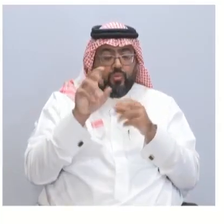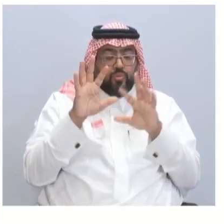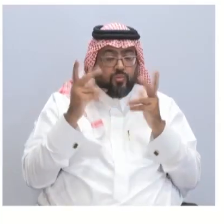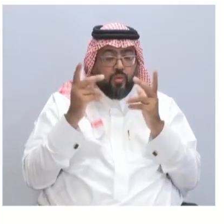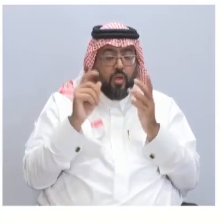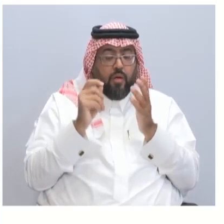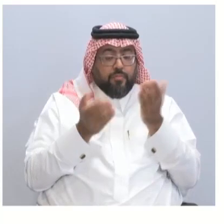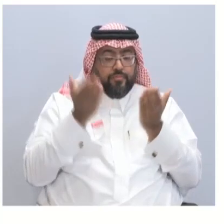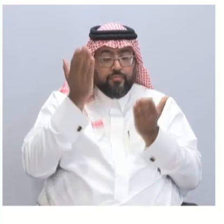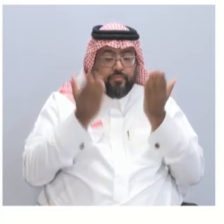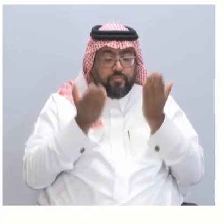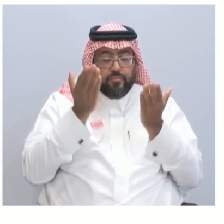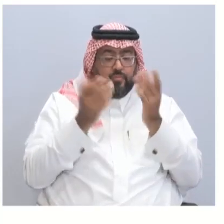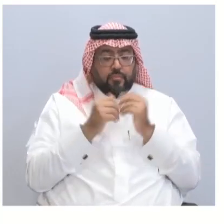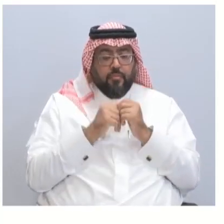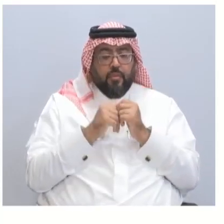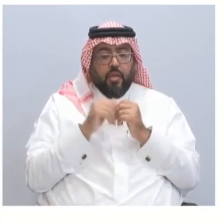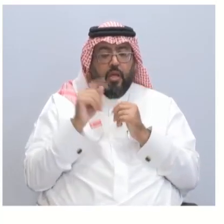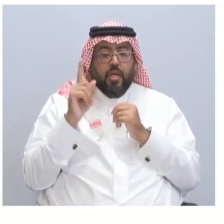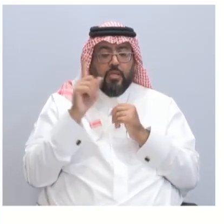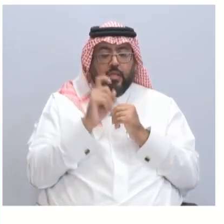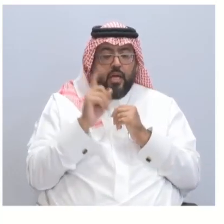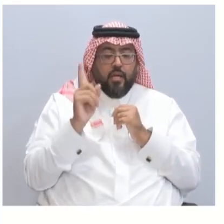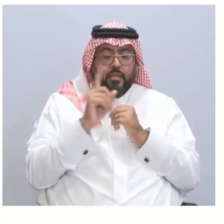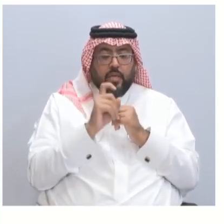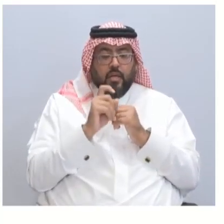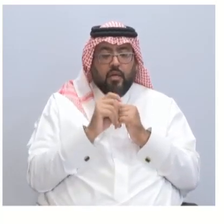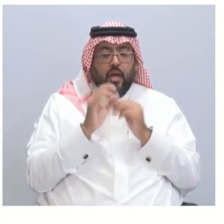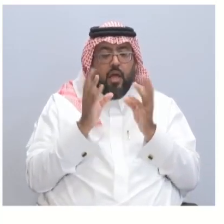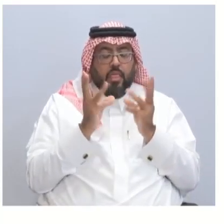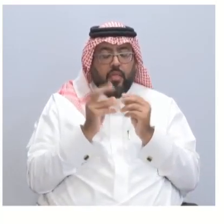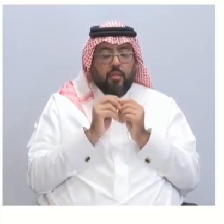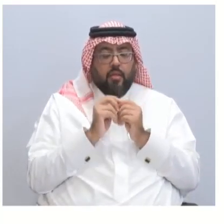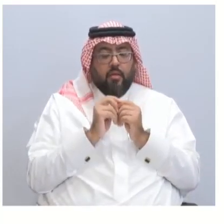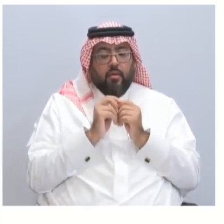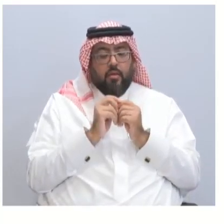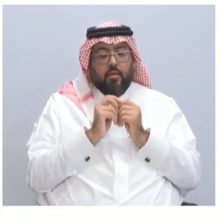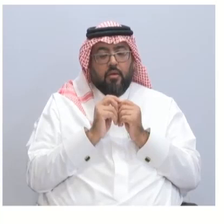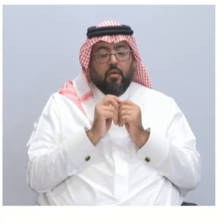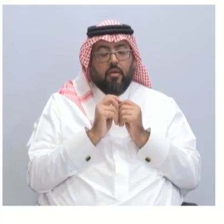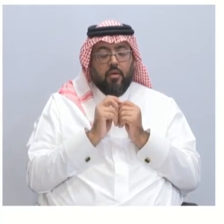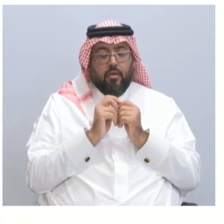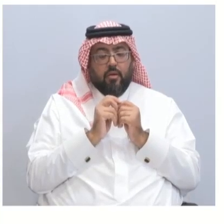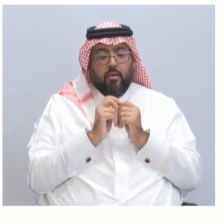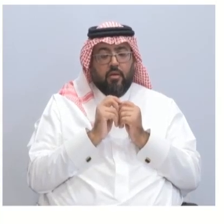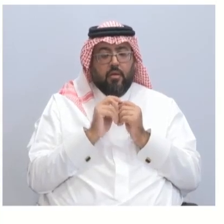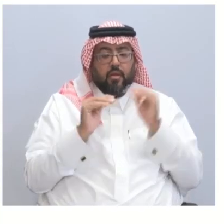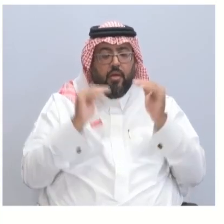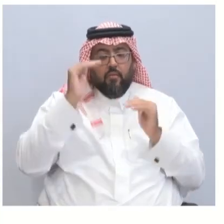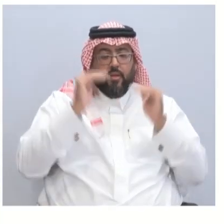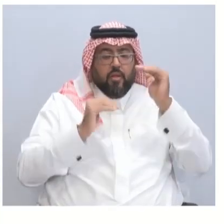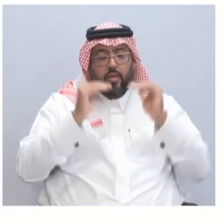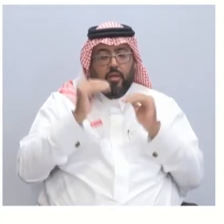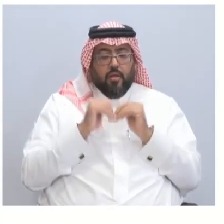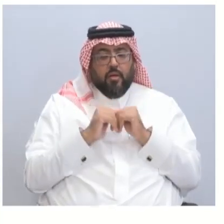الاحصاءات السكانيه بعدد من الاحصاءات السكانيه دوم التعاون في فترات